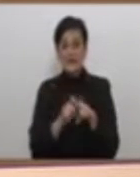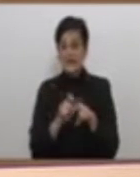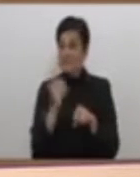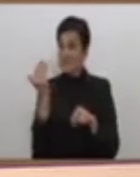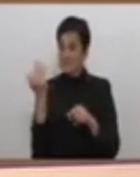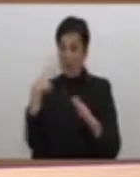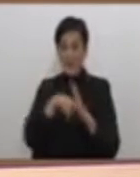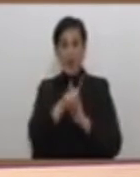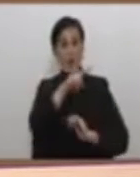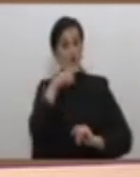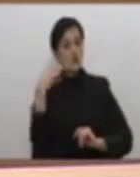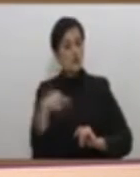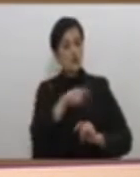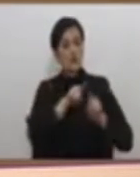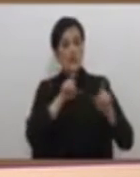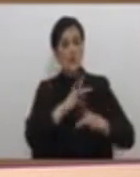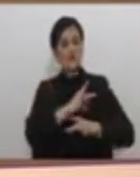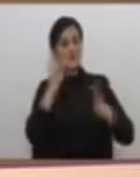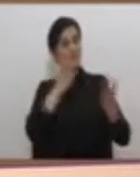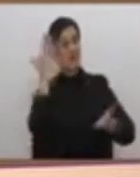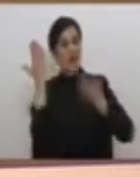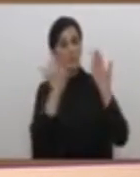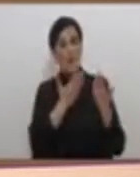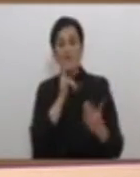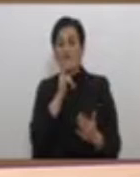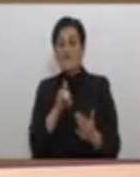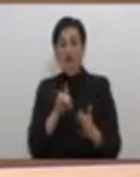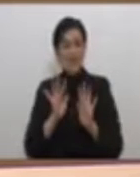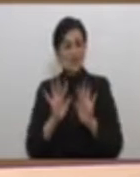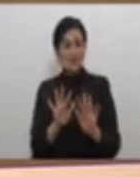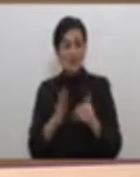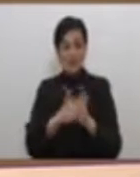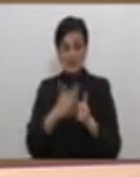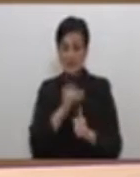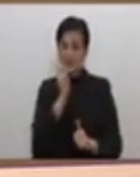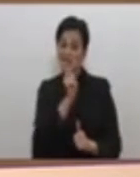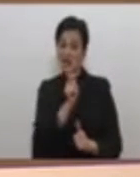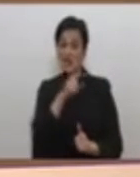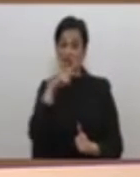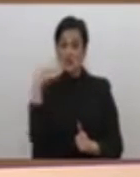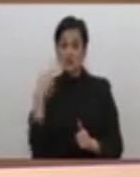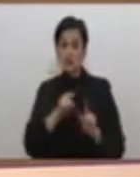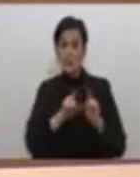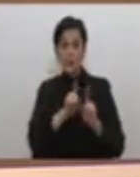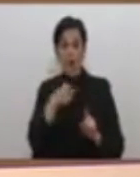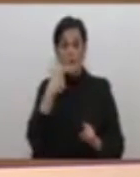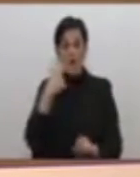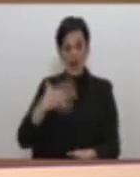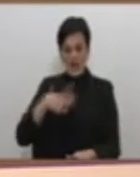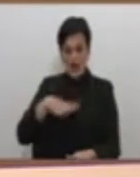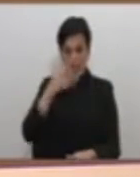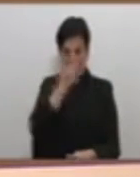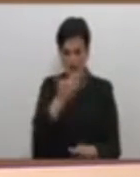რუსი პროპაგანდისტები ზეიმობენ. ვერ იტანენ იმას, რომ სანქცირებული რუსი პროპაგანდისტები ამბობენ, რომ ქართველები